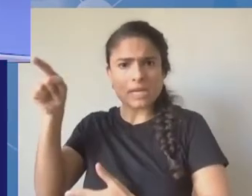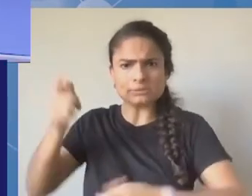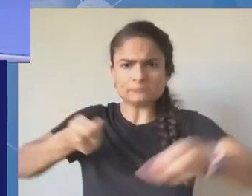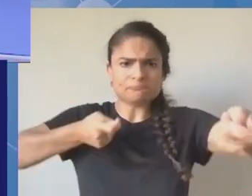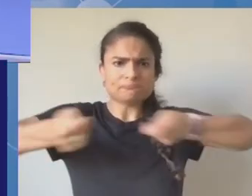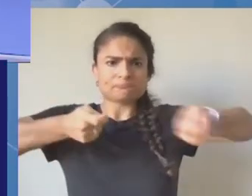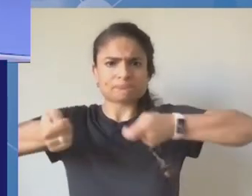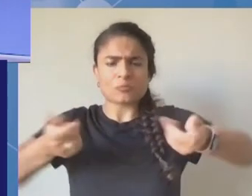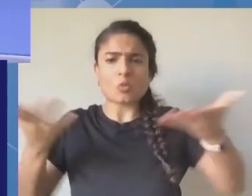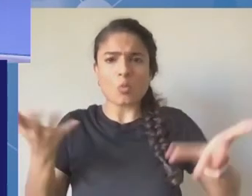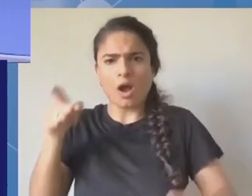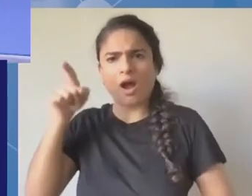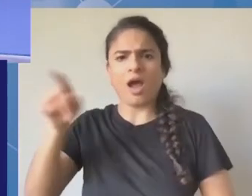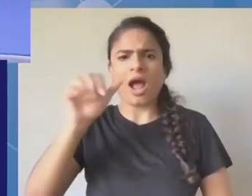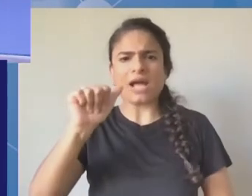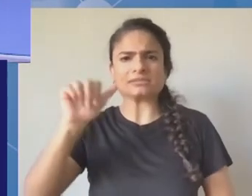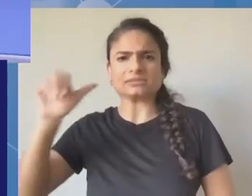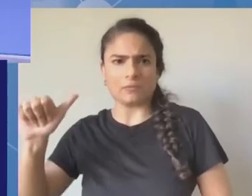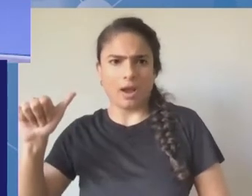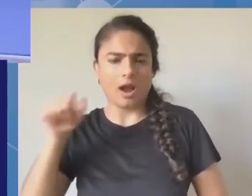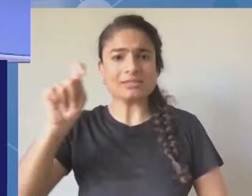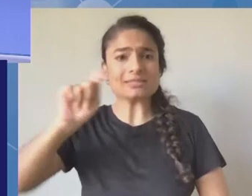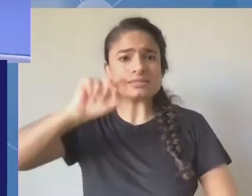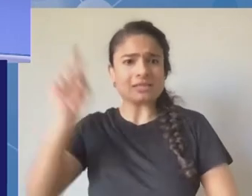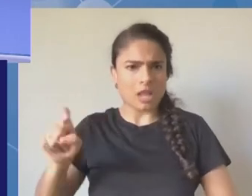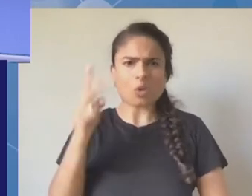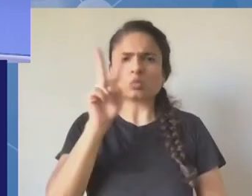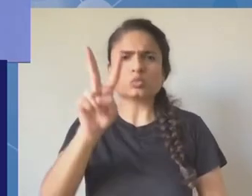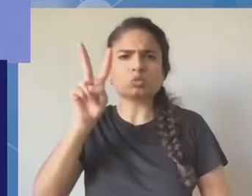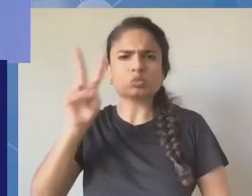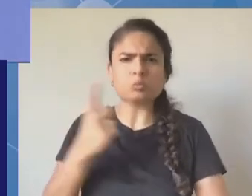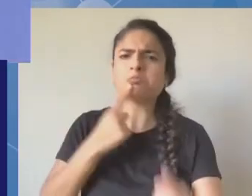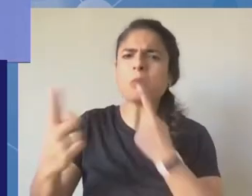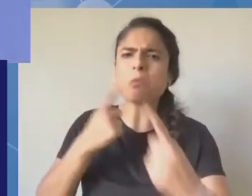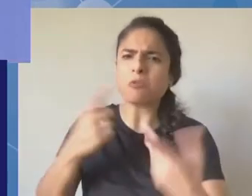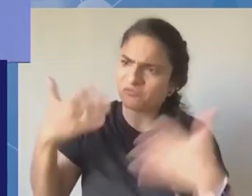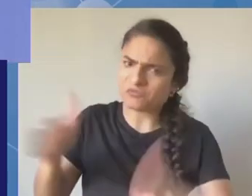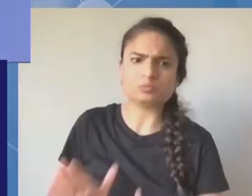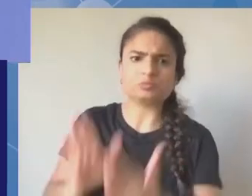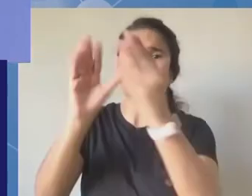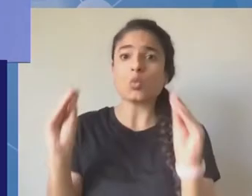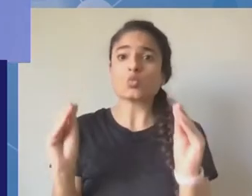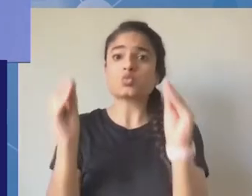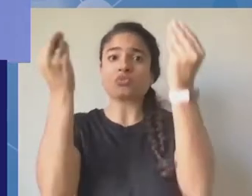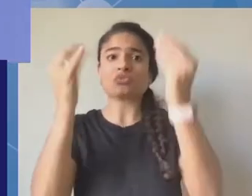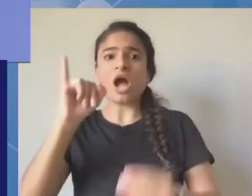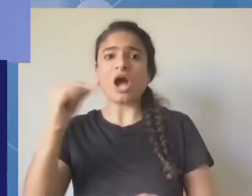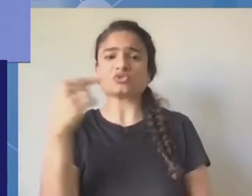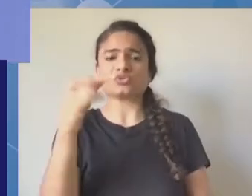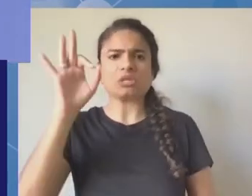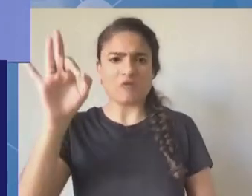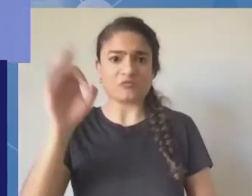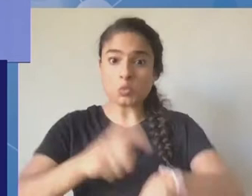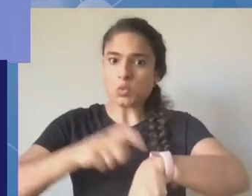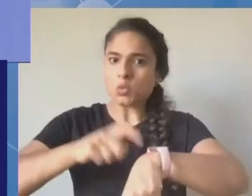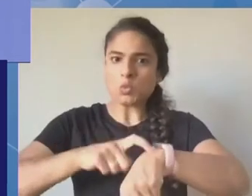这次峰会的很多的代表在这种峰会上谈到在网络排